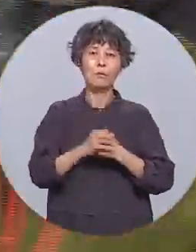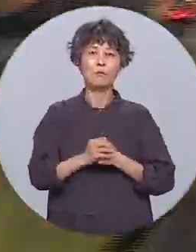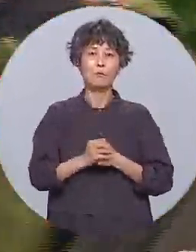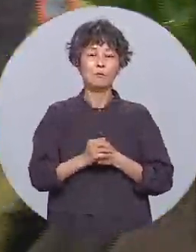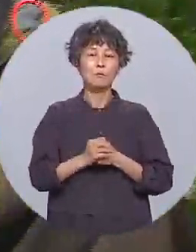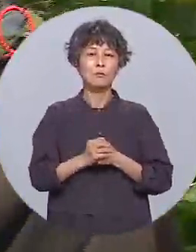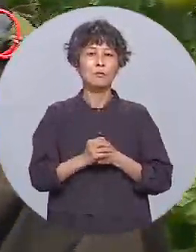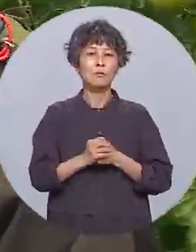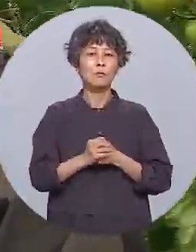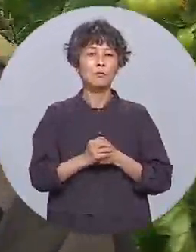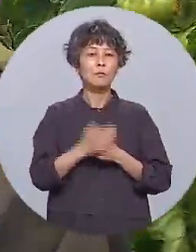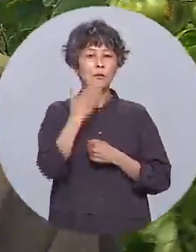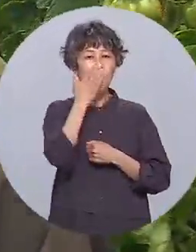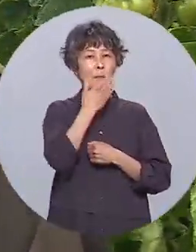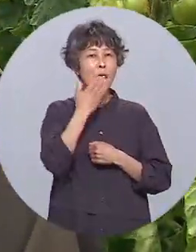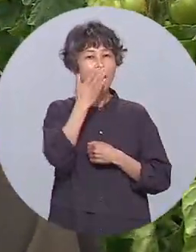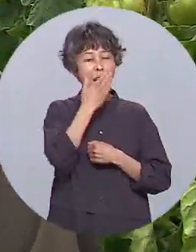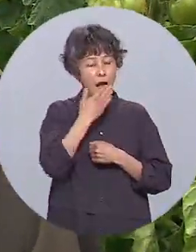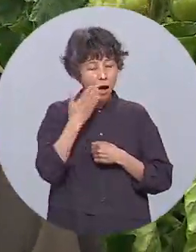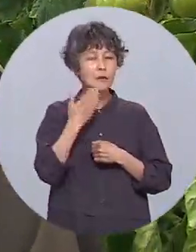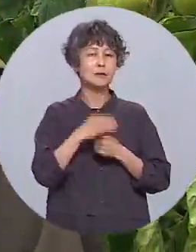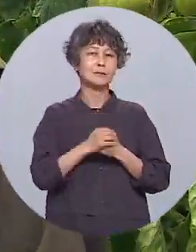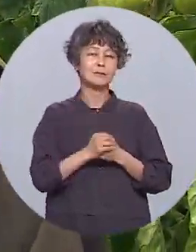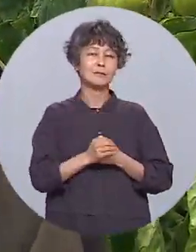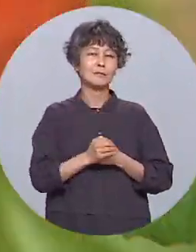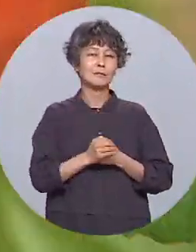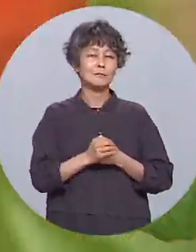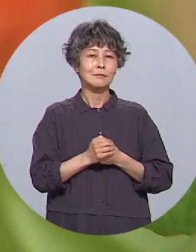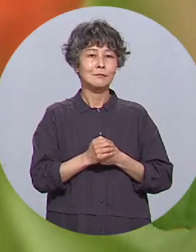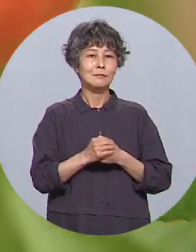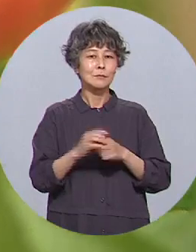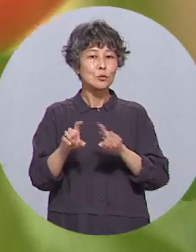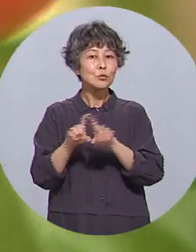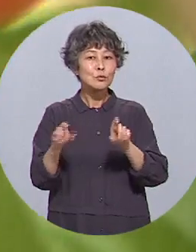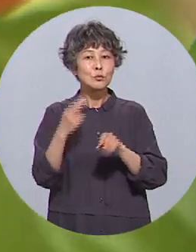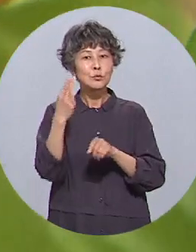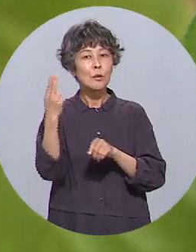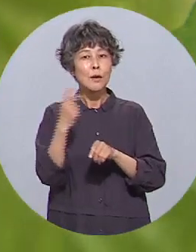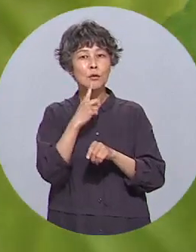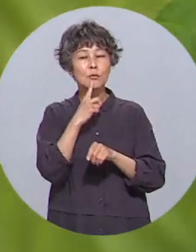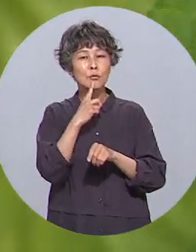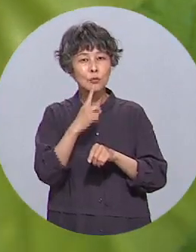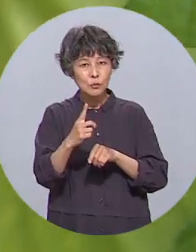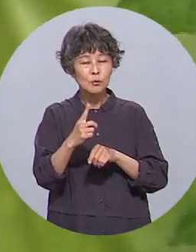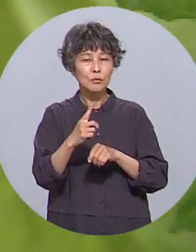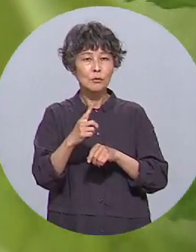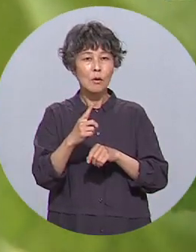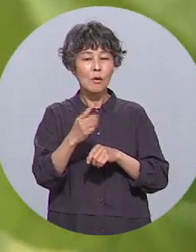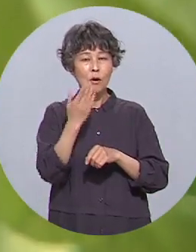はい、非常に糖度が高いフルーツトマトになってまして、大体糖度で言いますと一般のトマ